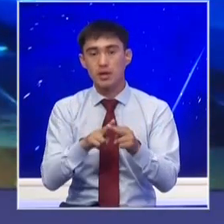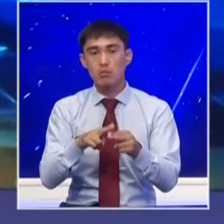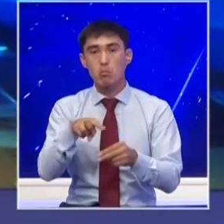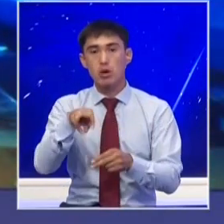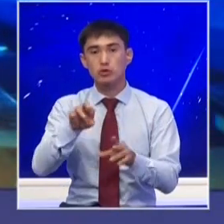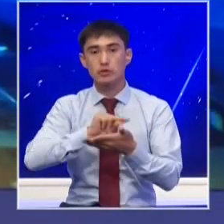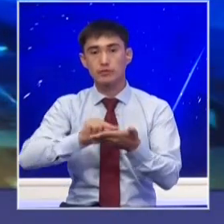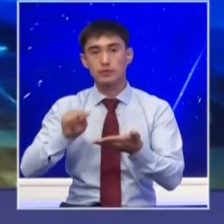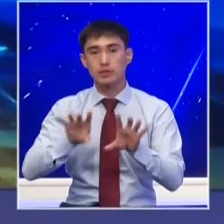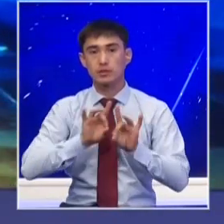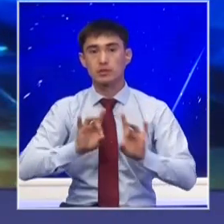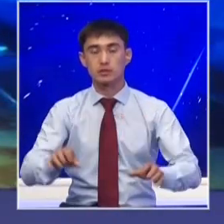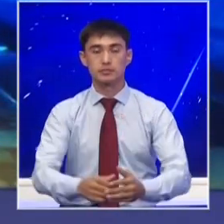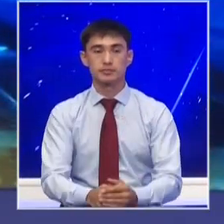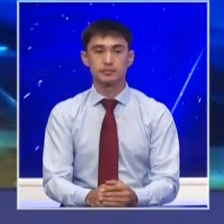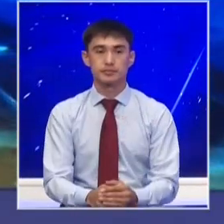Гүлжанат Мақұлжанованың шолуы.